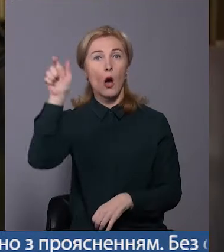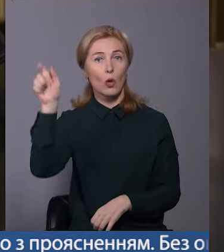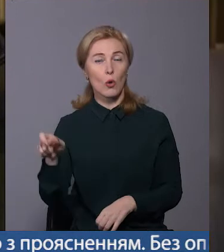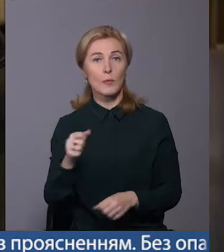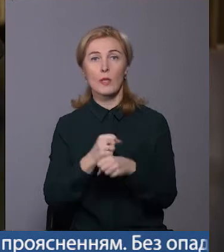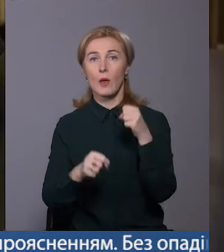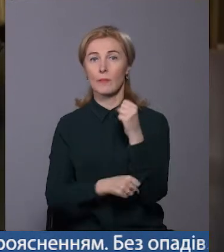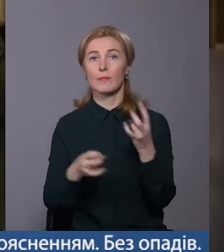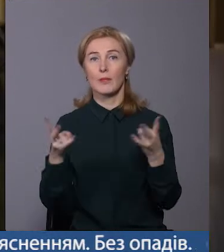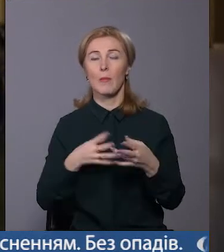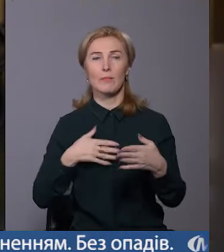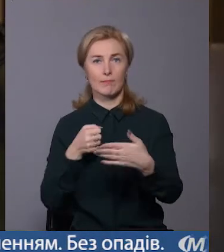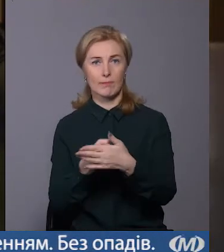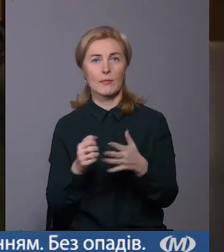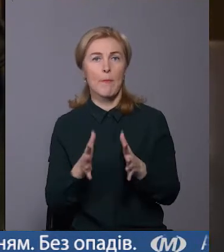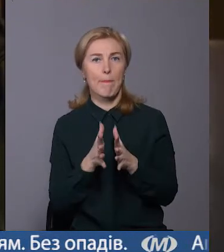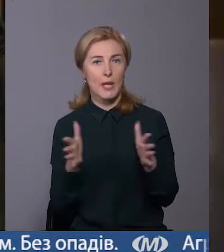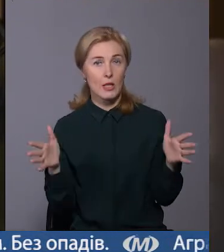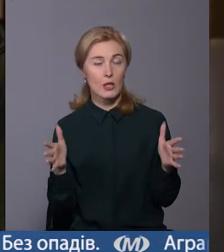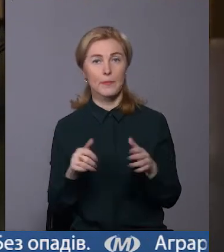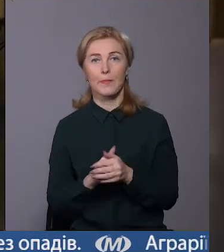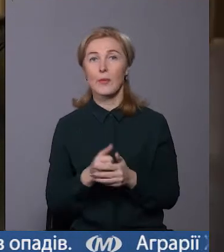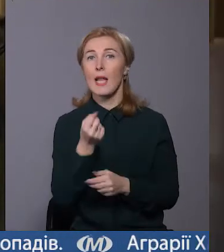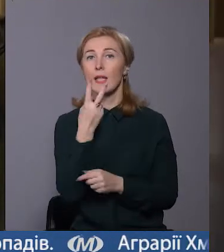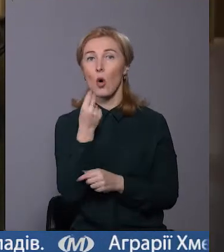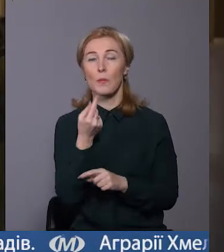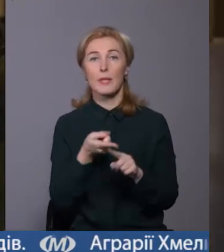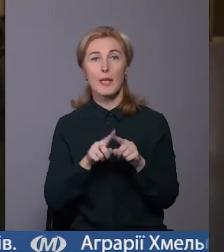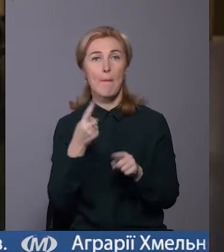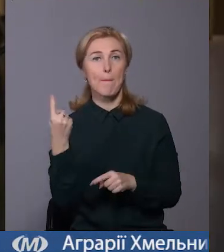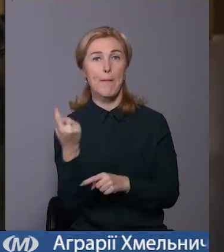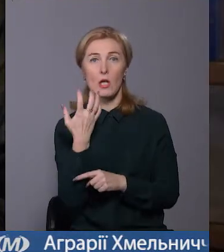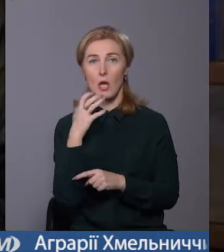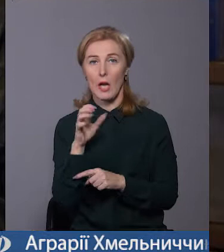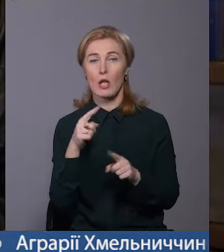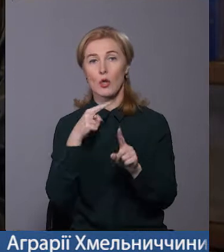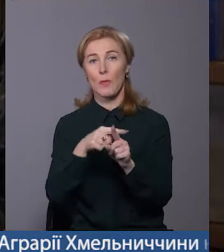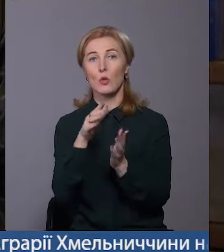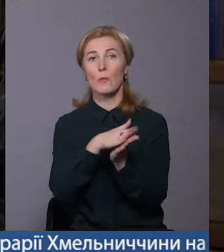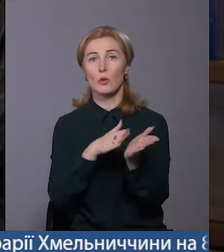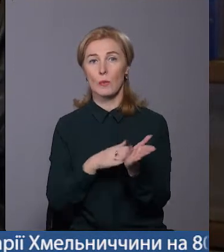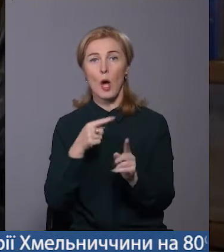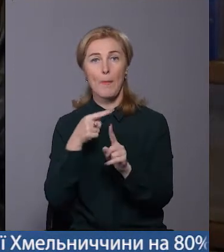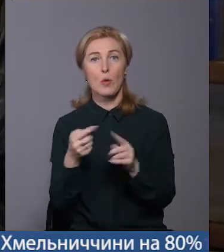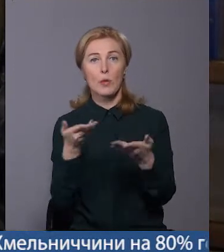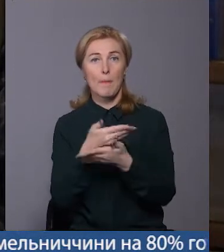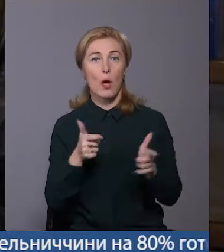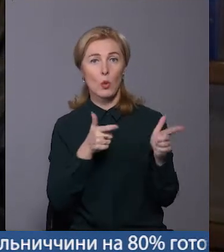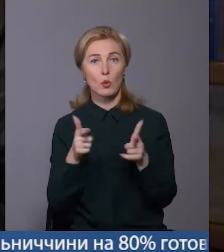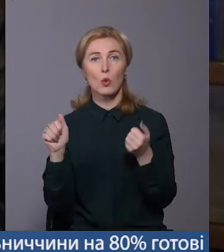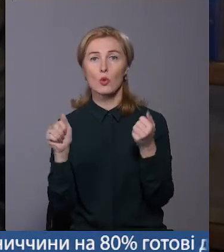треба таке поситніше і побільше. На обіди це переважно перші страви плюс бутерброди. І плюс ми ще готуємо сухпайки